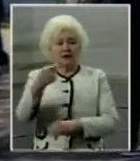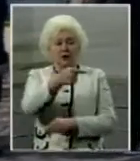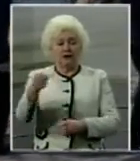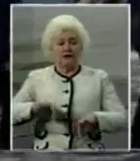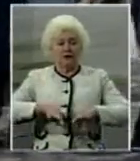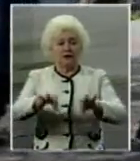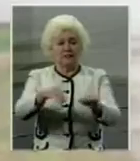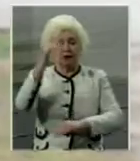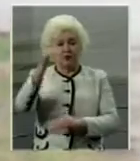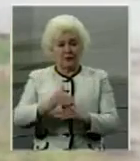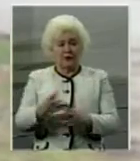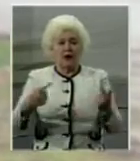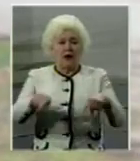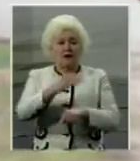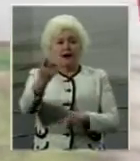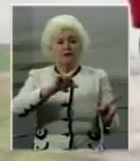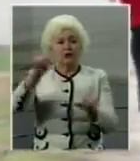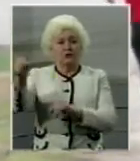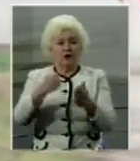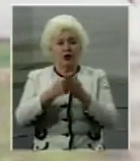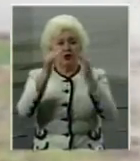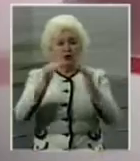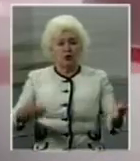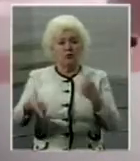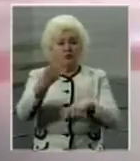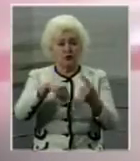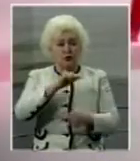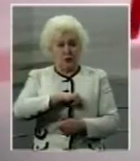відсутність транспорту ввечері. Як вони добираються додому з роботи?